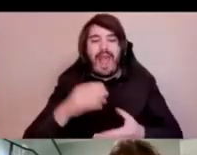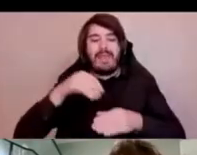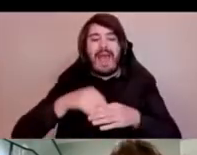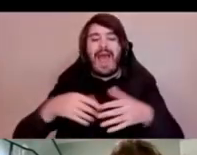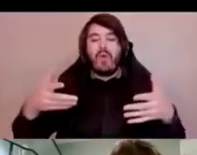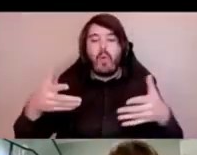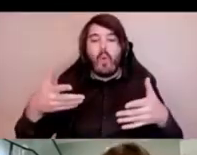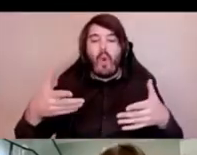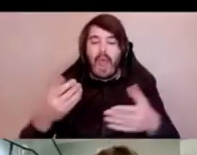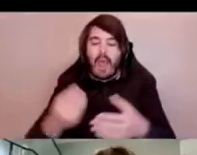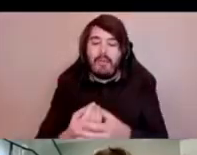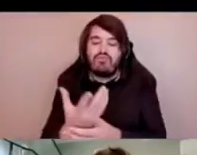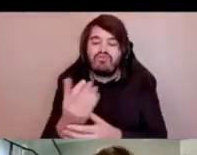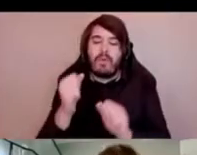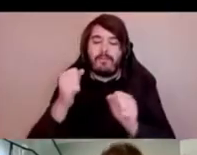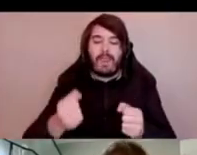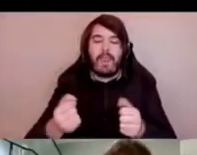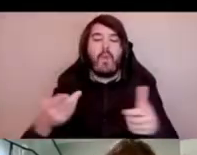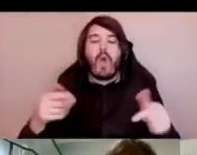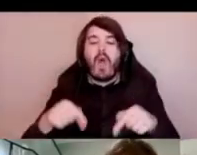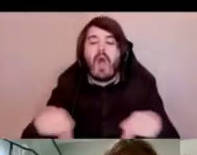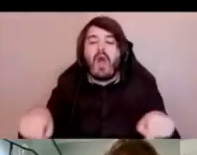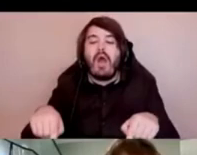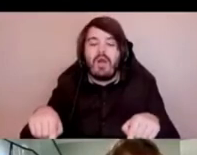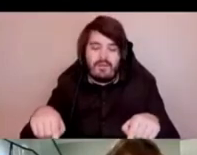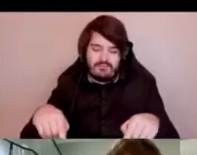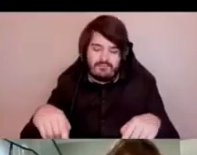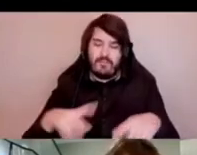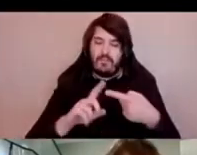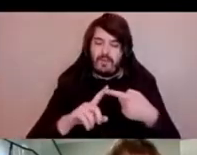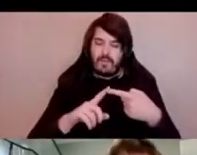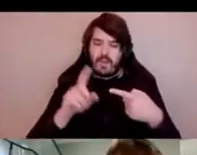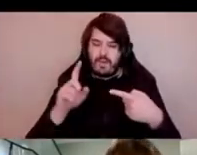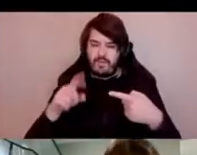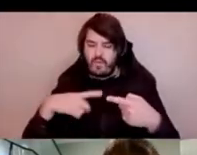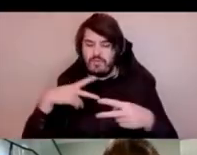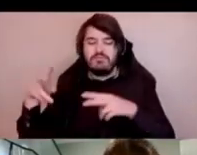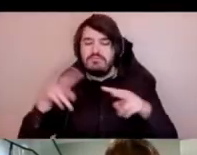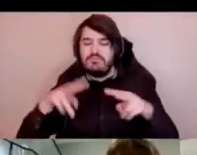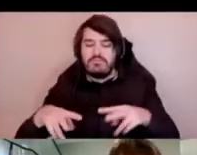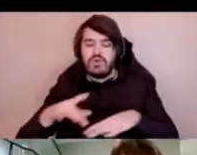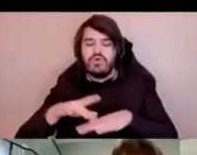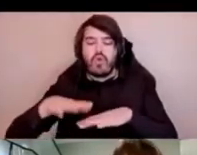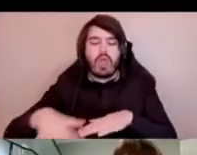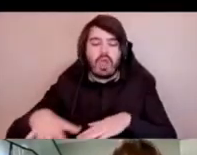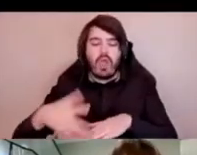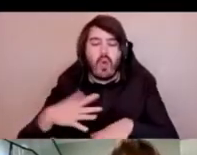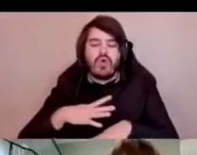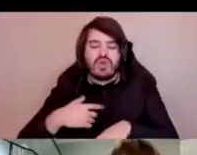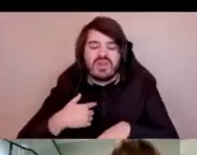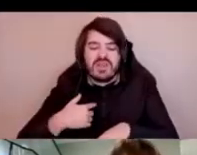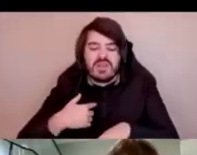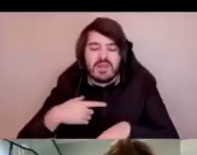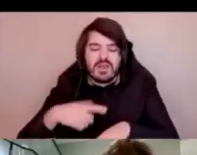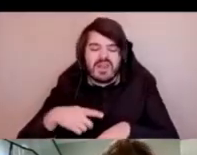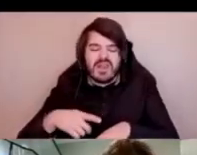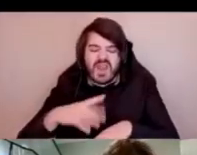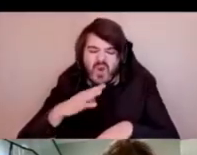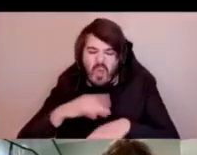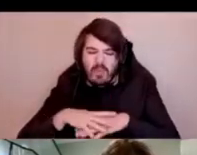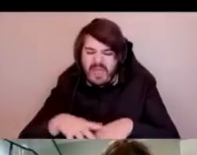qu'on va cultiver? Alors, premièrement, on va examiner le type de sol qu'on a. Est-ce qu'il est